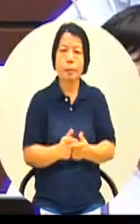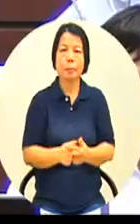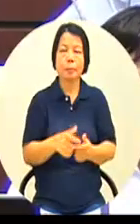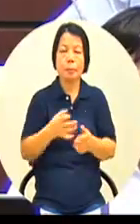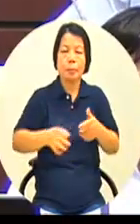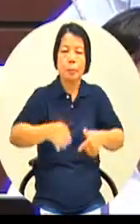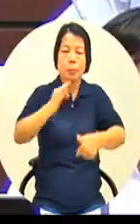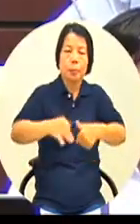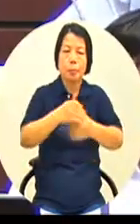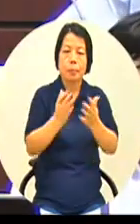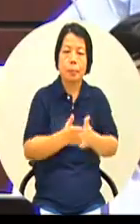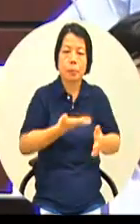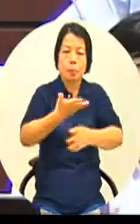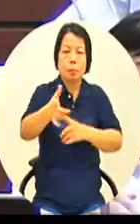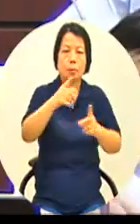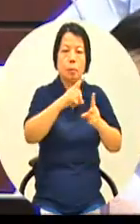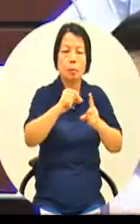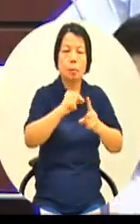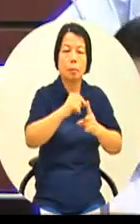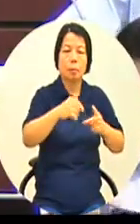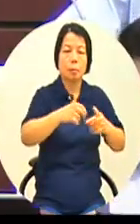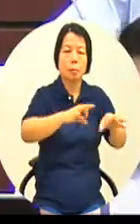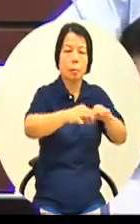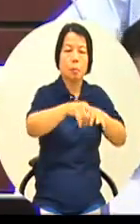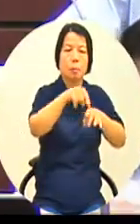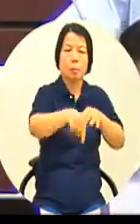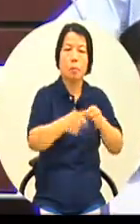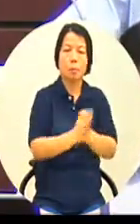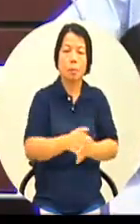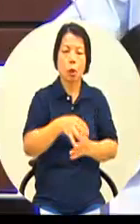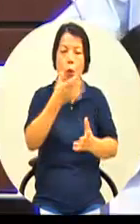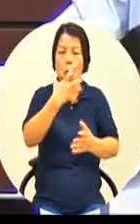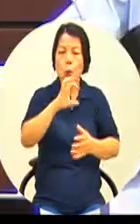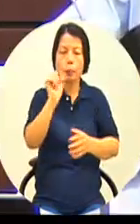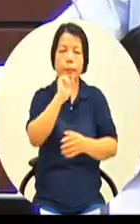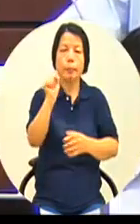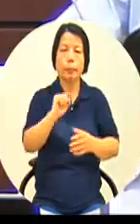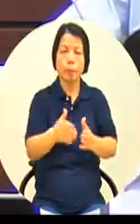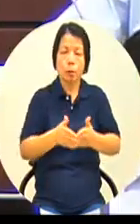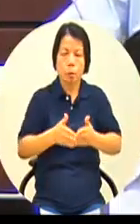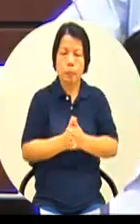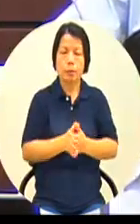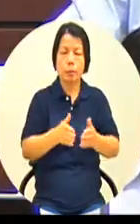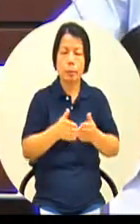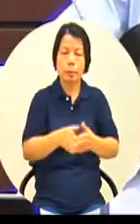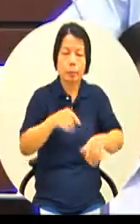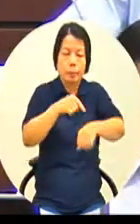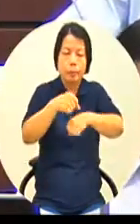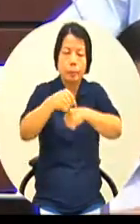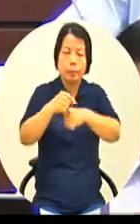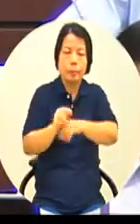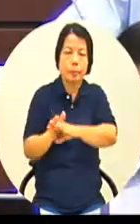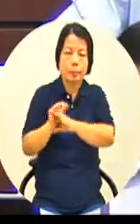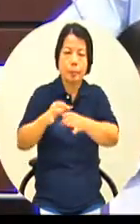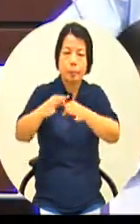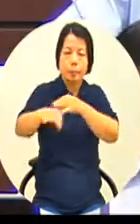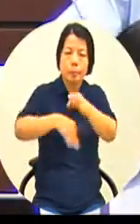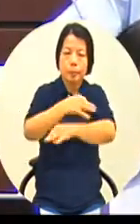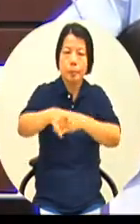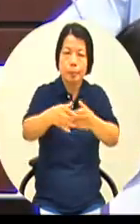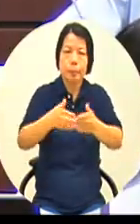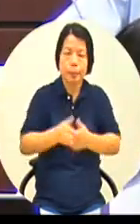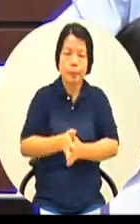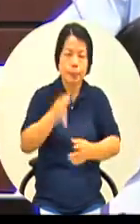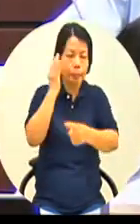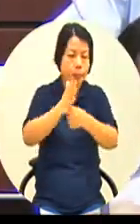吼旅行社想了伤济嘛吼。但是我们为了要刺激景气，所以 所以他们都会用比较优惠的方案。我家己